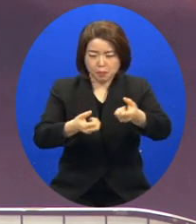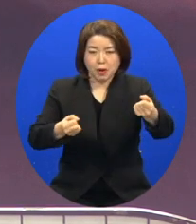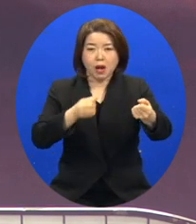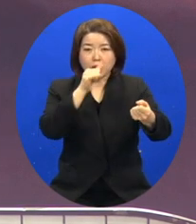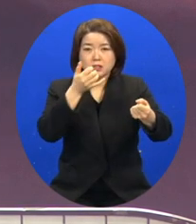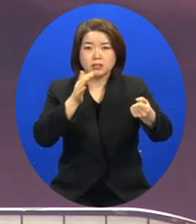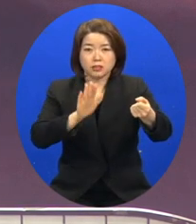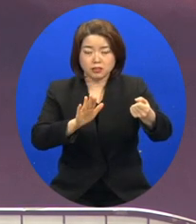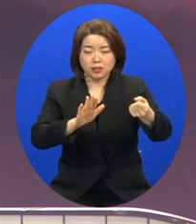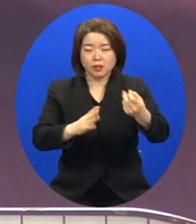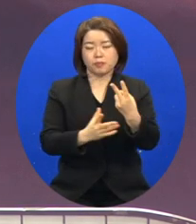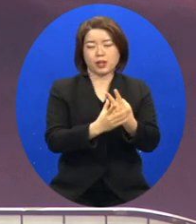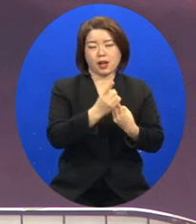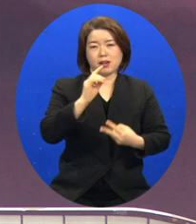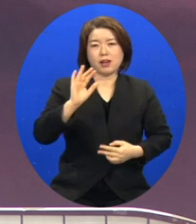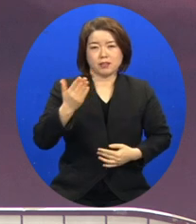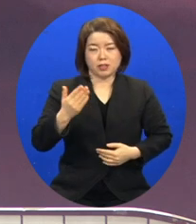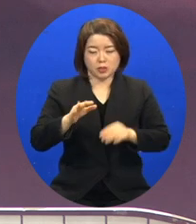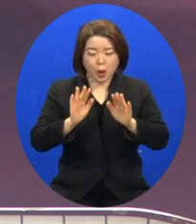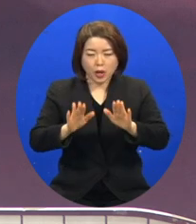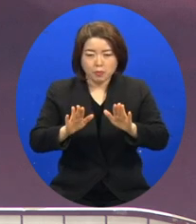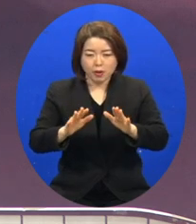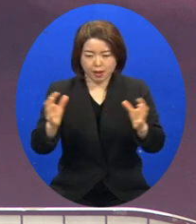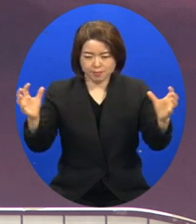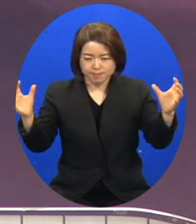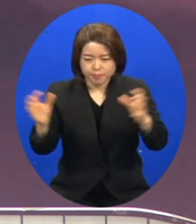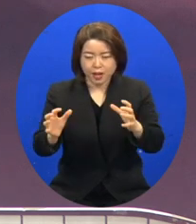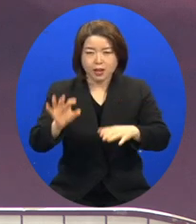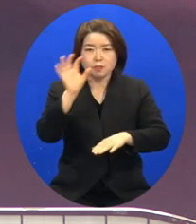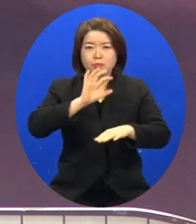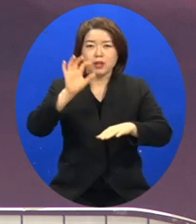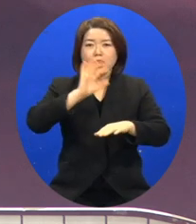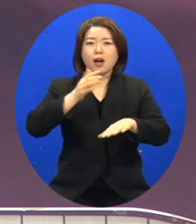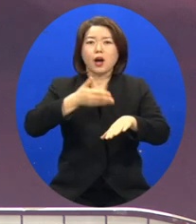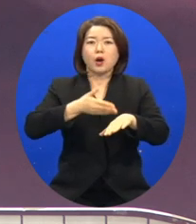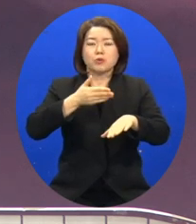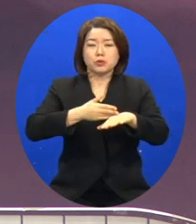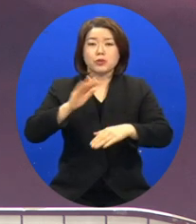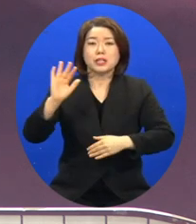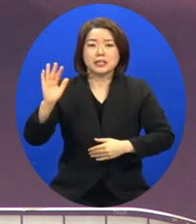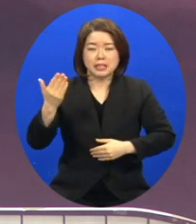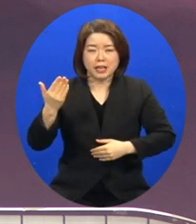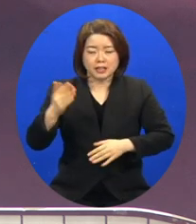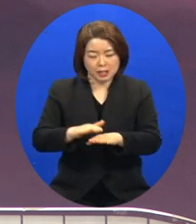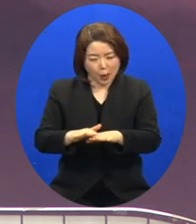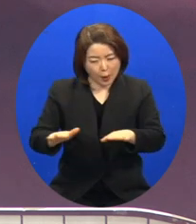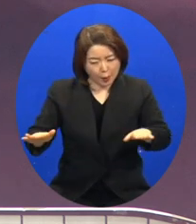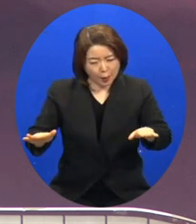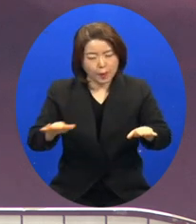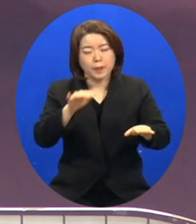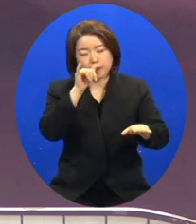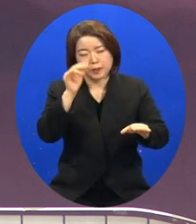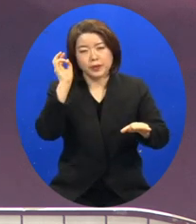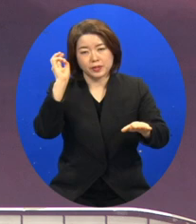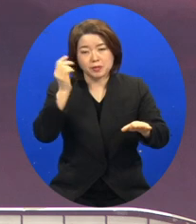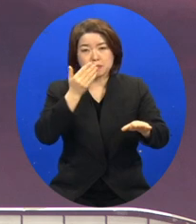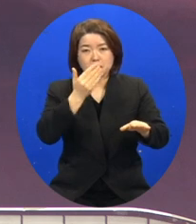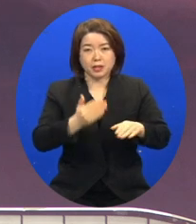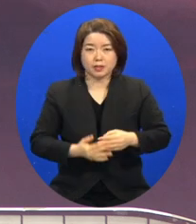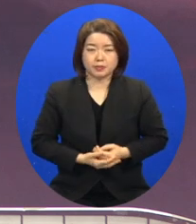되어서 이번에 연 압수된 애를 하게 된 바탕이 예 있었기 때문에 가능해졌다고 생각이